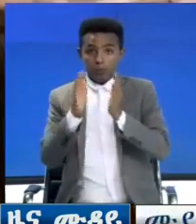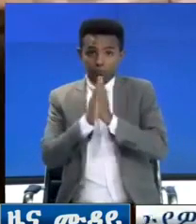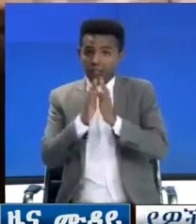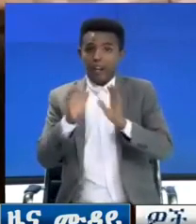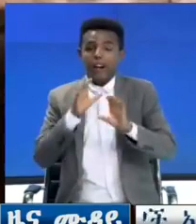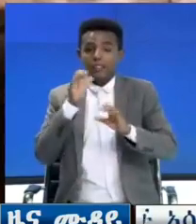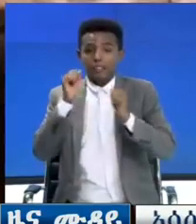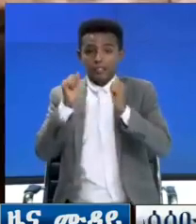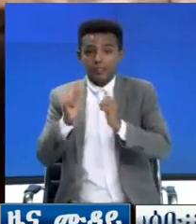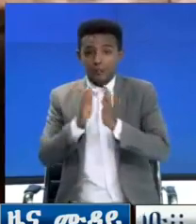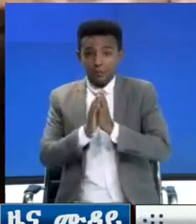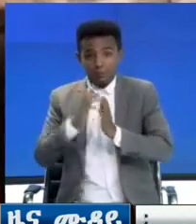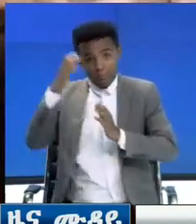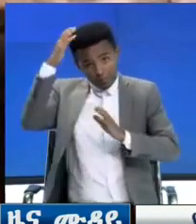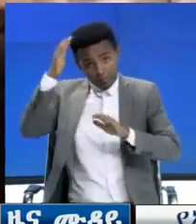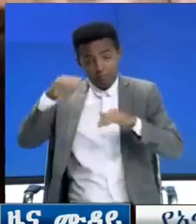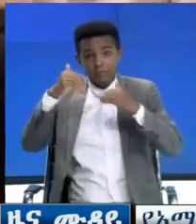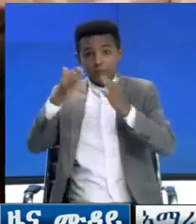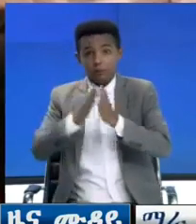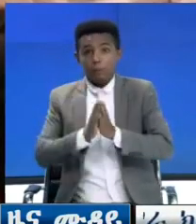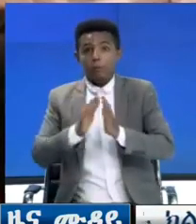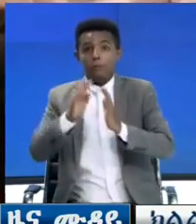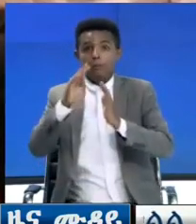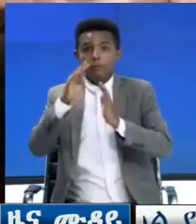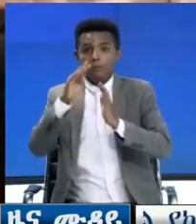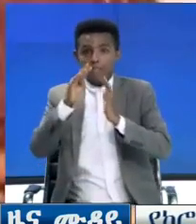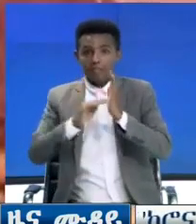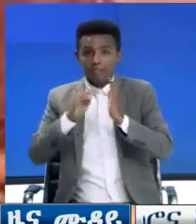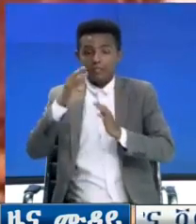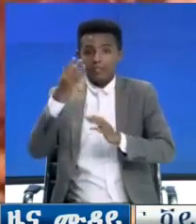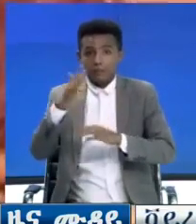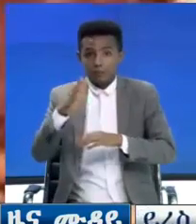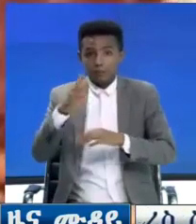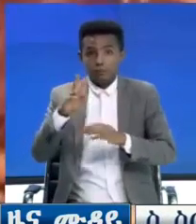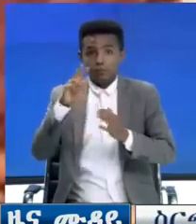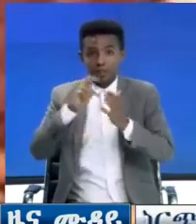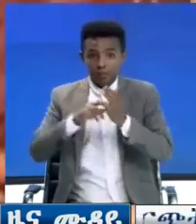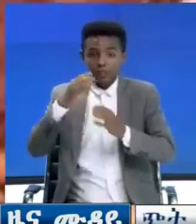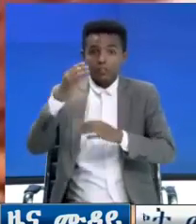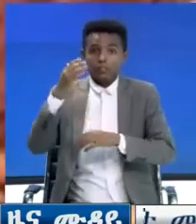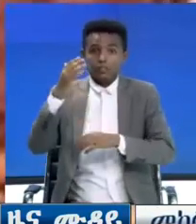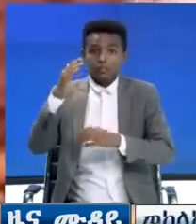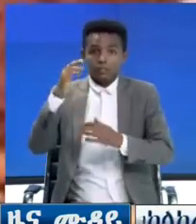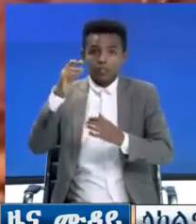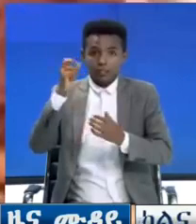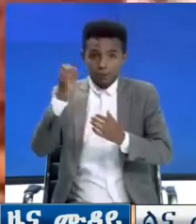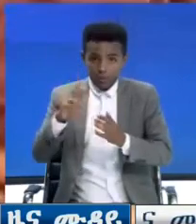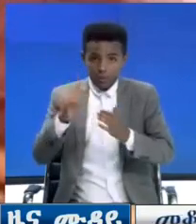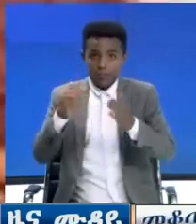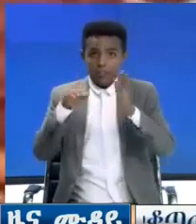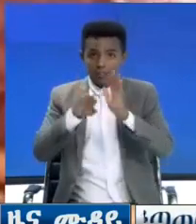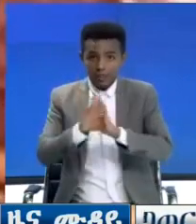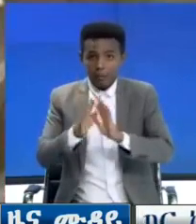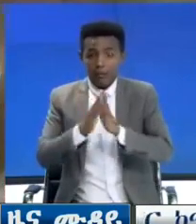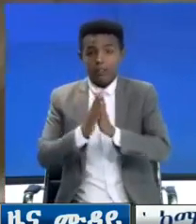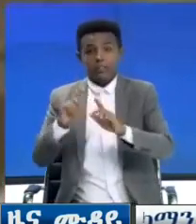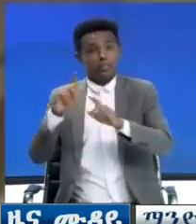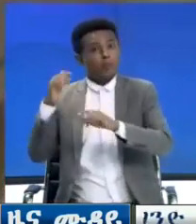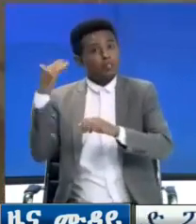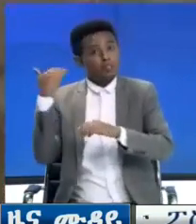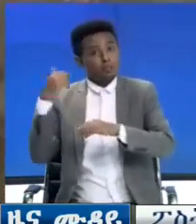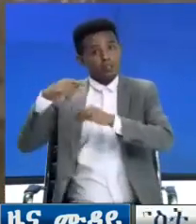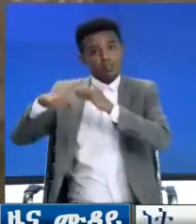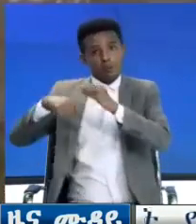ይሆናል። የረመዳን ጾም ሚያዝያ 15 2012 ዓ.ም ይገባል። ሲጾሙ ውለው በሚያፈጥሩበት ሰዓትም እንደሌላው ጊዜ ከዘመድ አዝማድና ጎረቤት